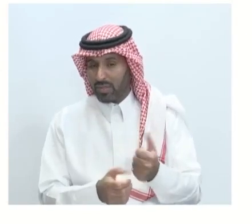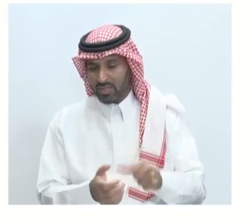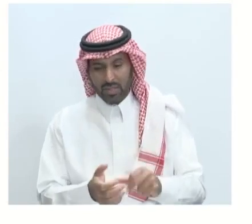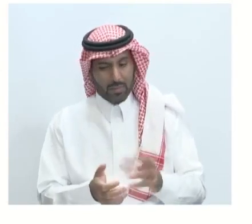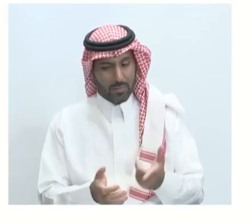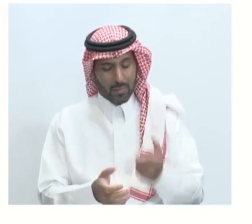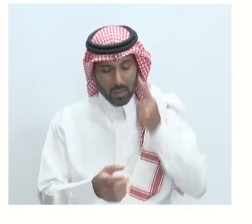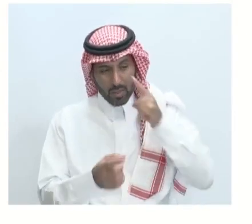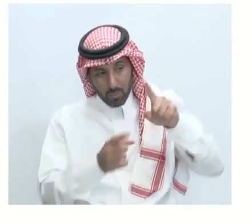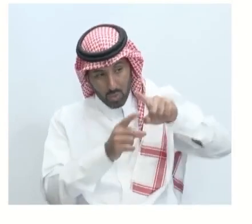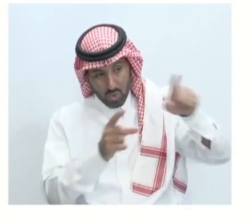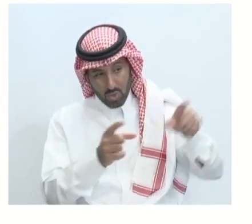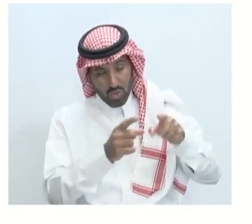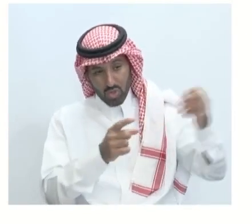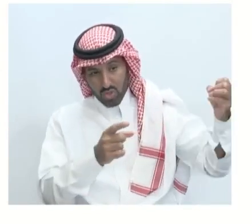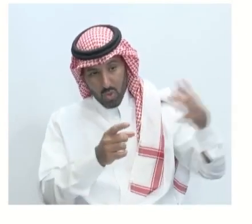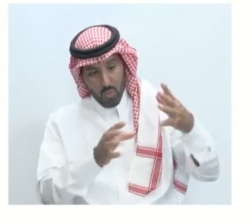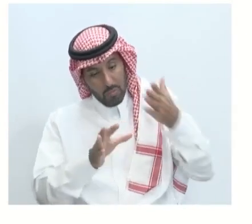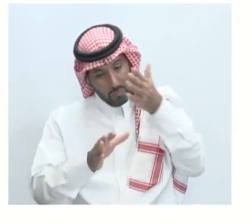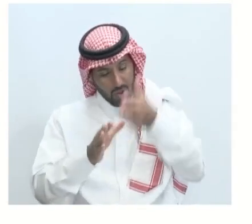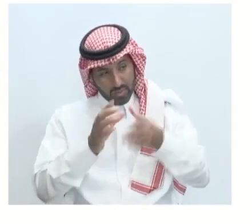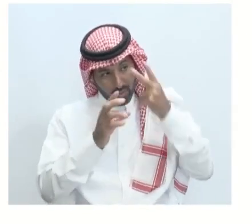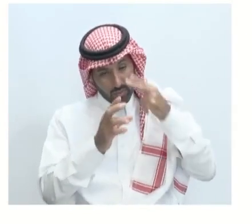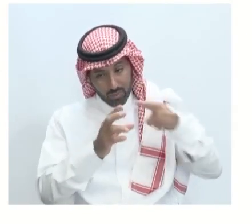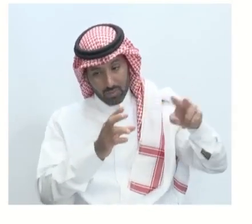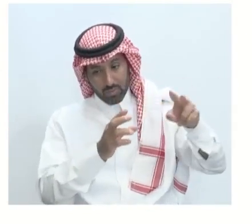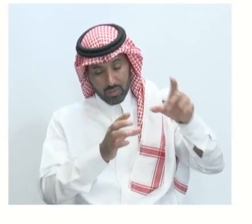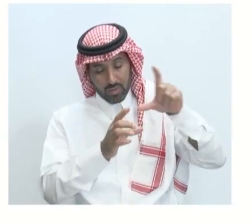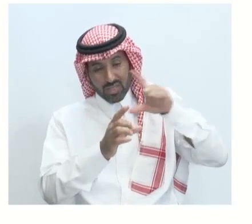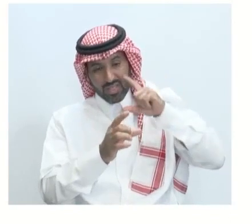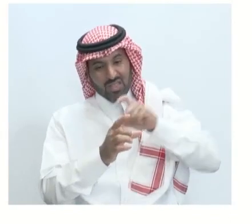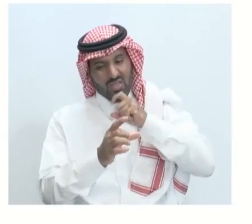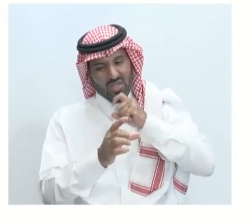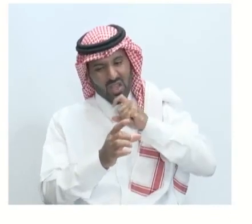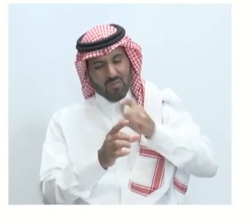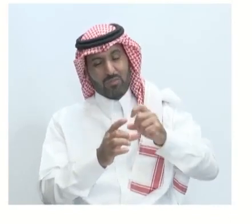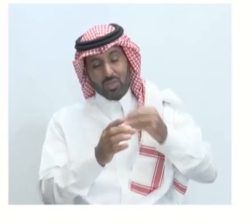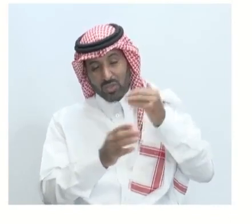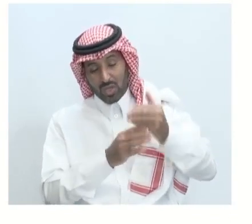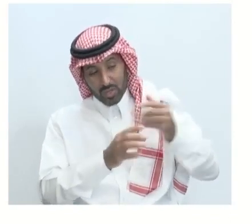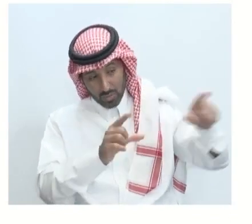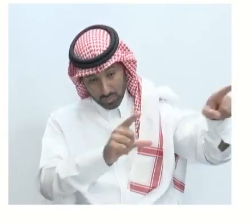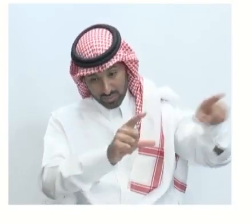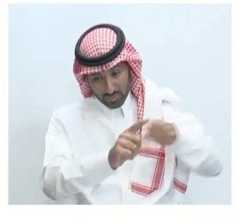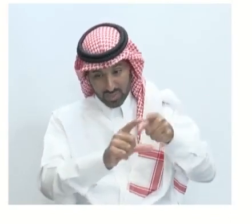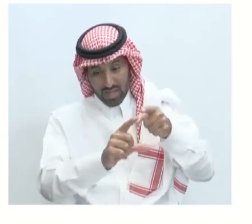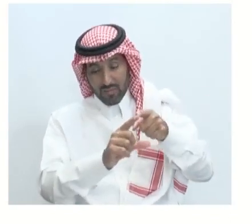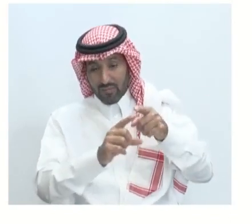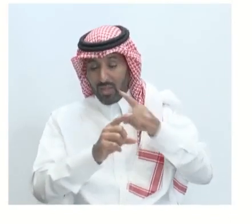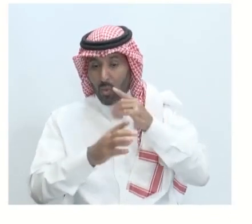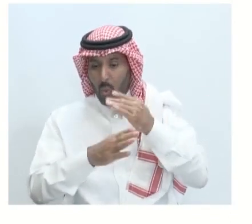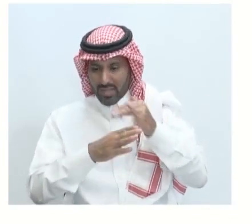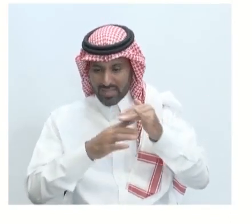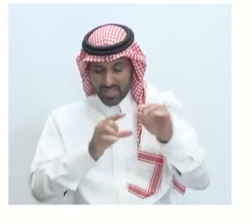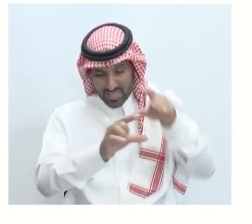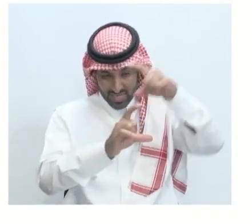منفذه لبعض الضوء فالضوء المرئي يضعف بشكل قوي عند مروره من منتصف العدسه اي